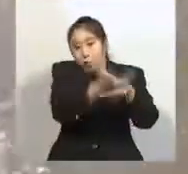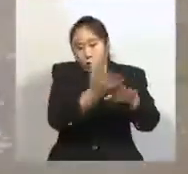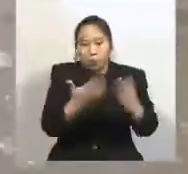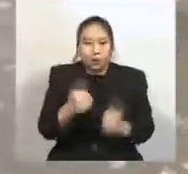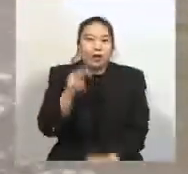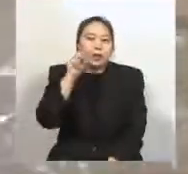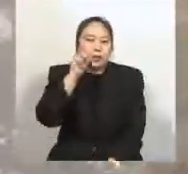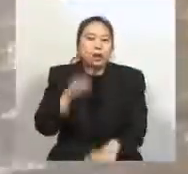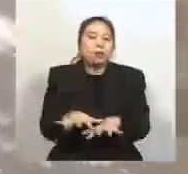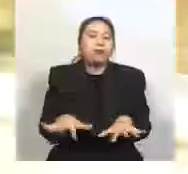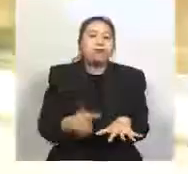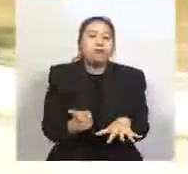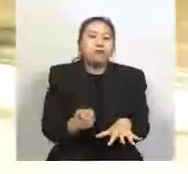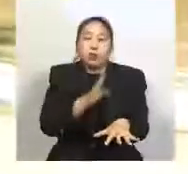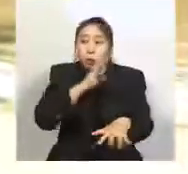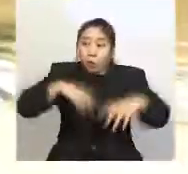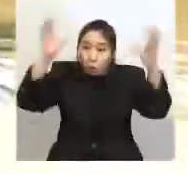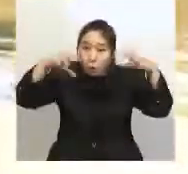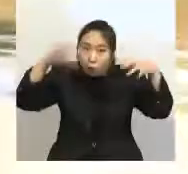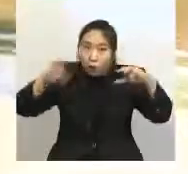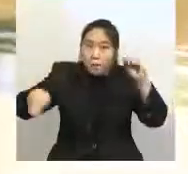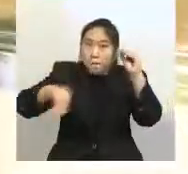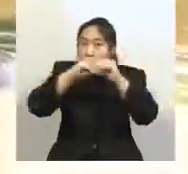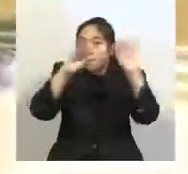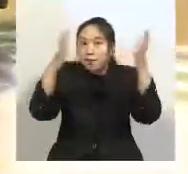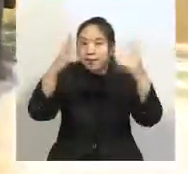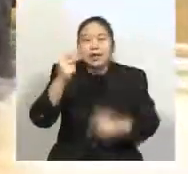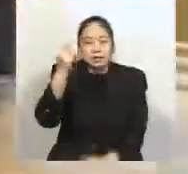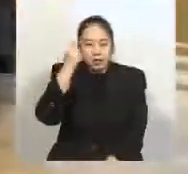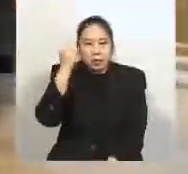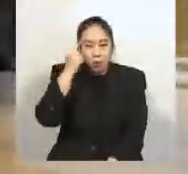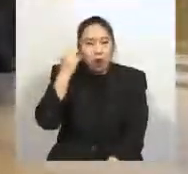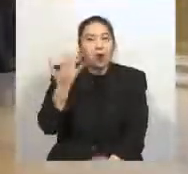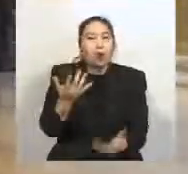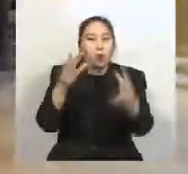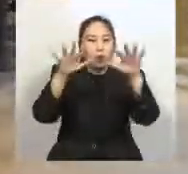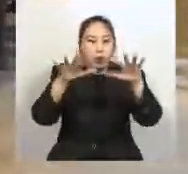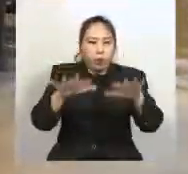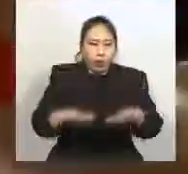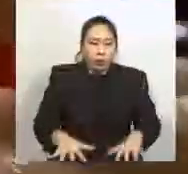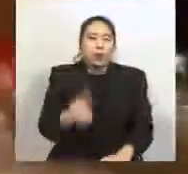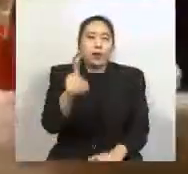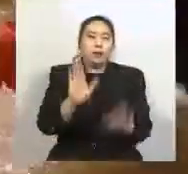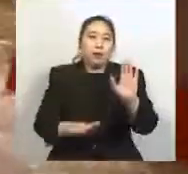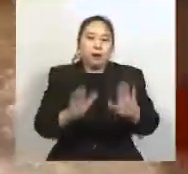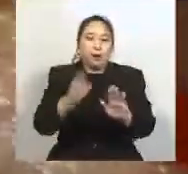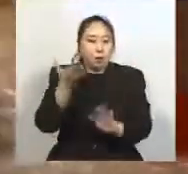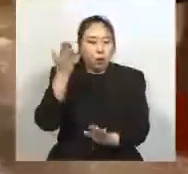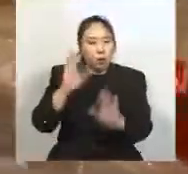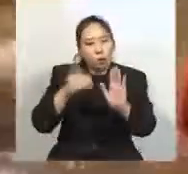ำยังทรงตัวนะคะหากว่าไม่มีฝนตกลงมาเพิ่มเติมคาดว่าน่าจะกลับเข้าสู่สภาวะปกติได้ภายใน